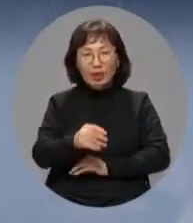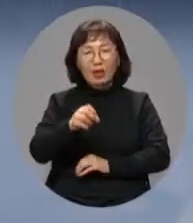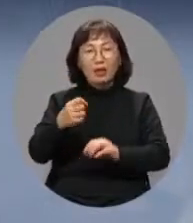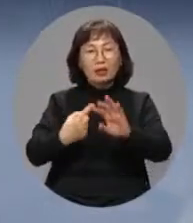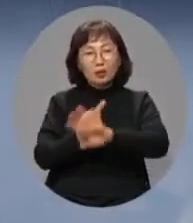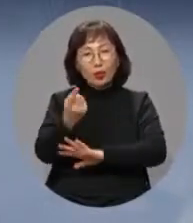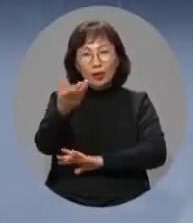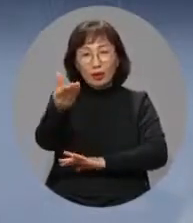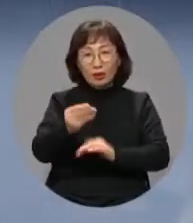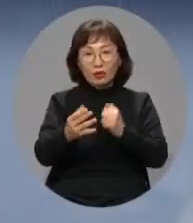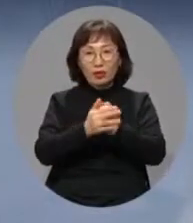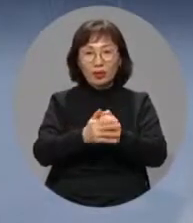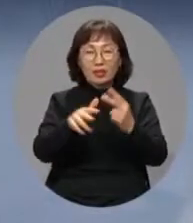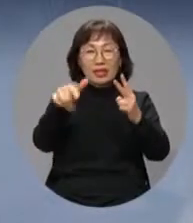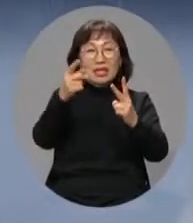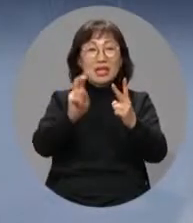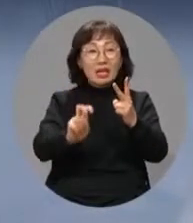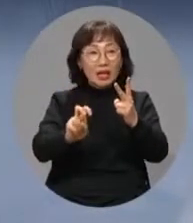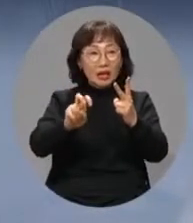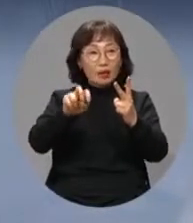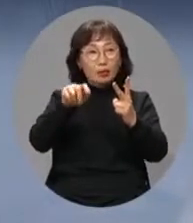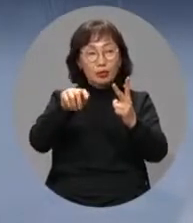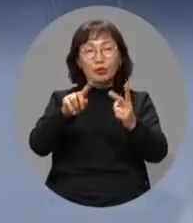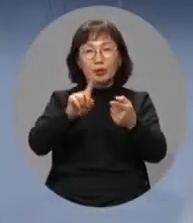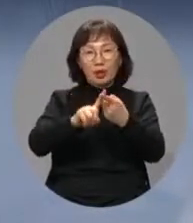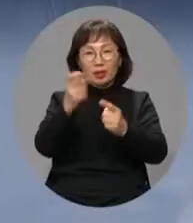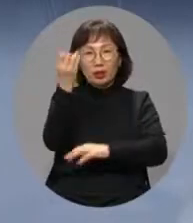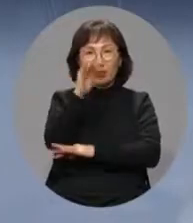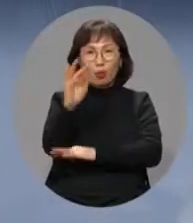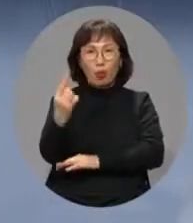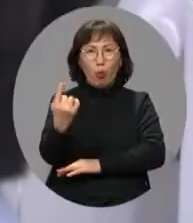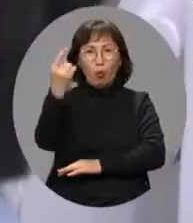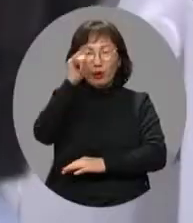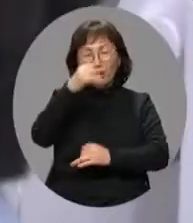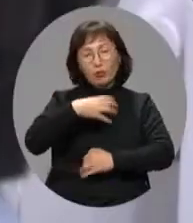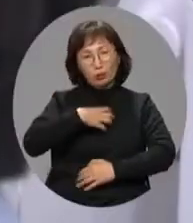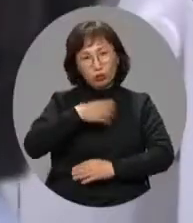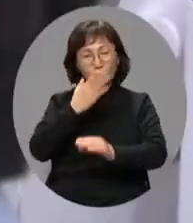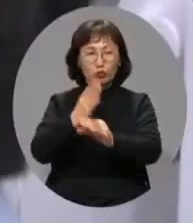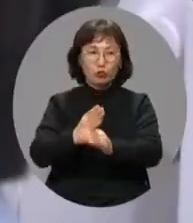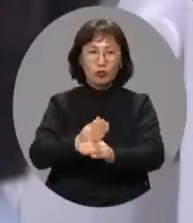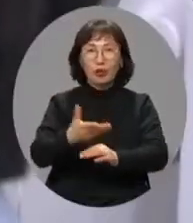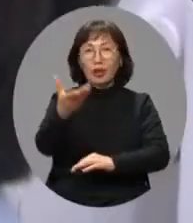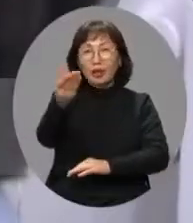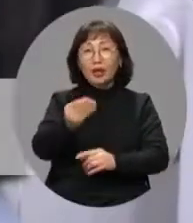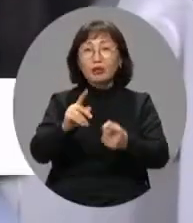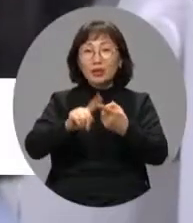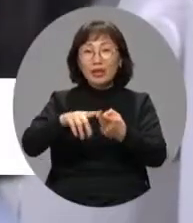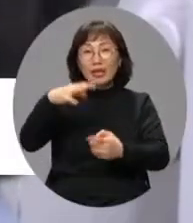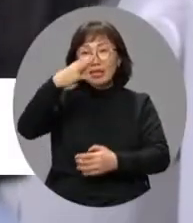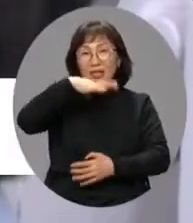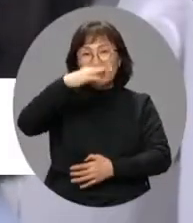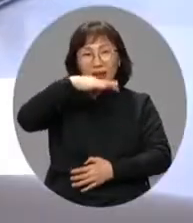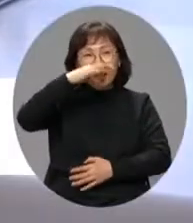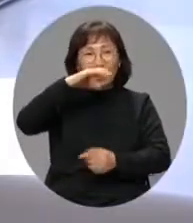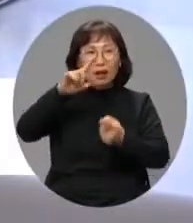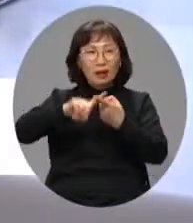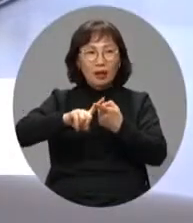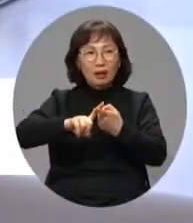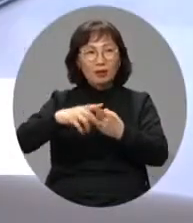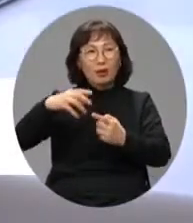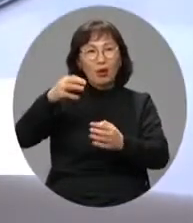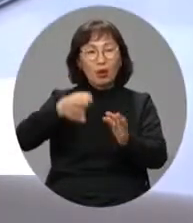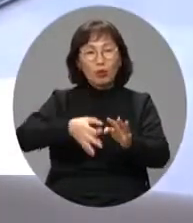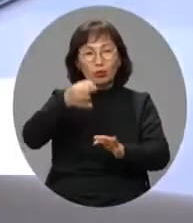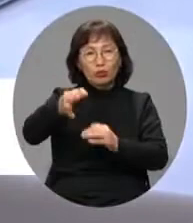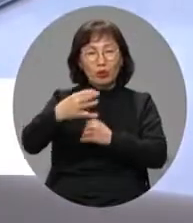대출은 제2금융권의 비중이 높아지고 있어 우려를 낳고 있습니다. 그 대출에 대한 이자를 지불해야 되는 게 많아지니까 좀